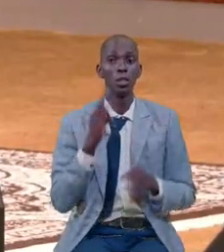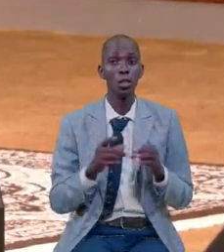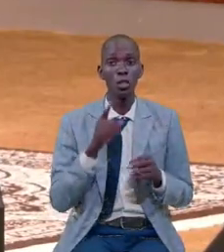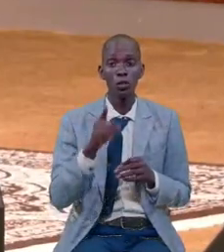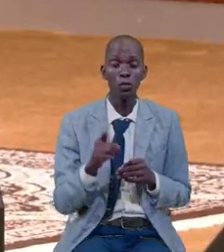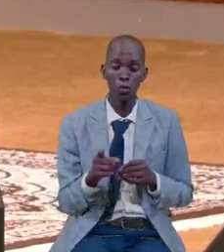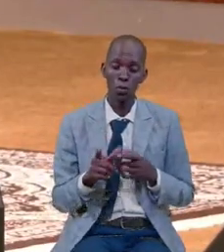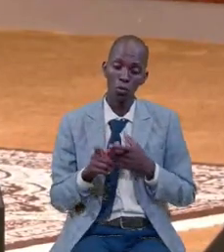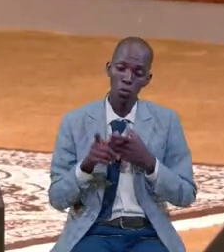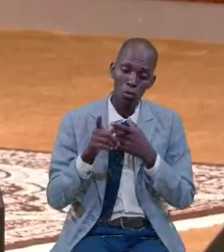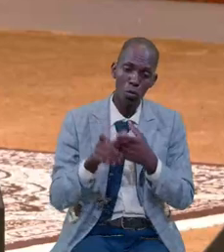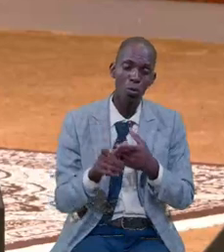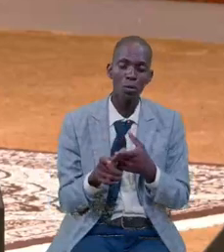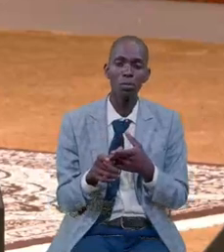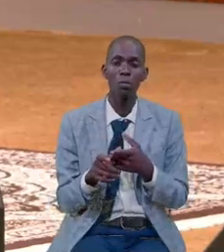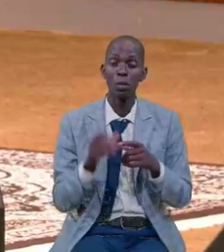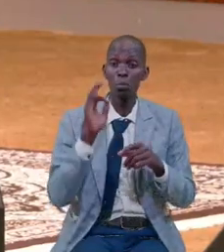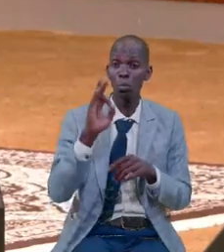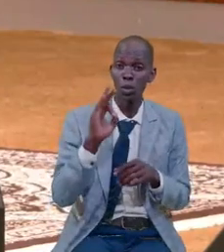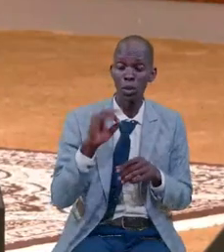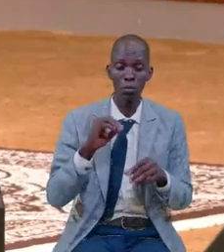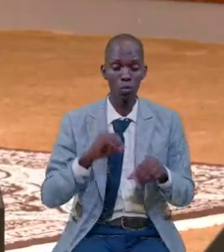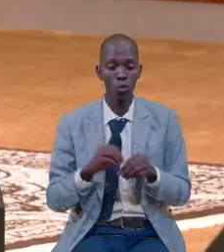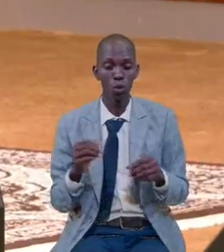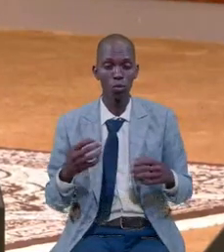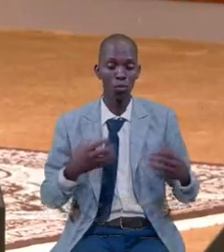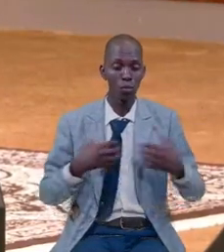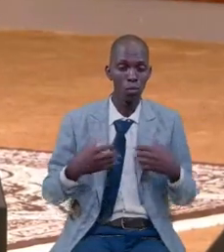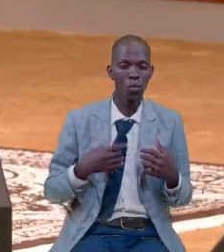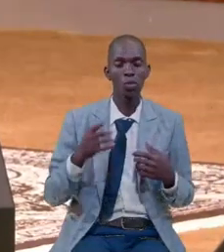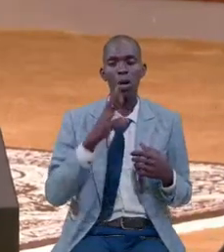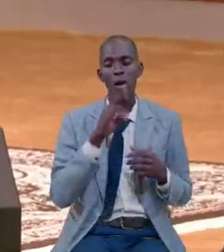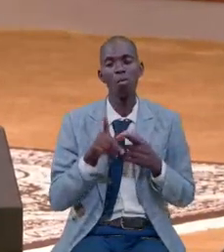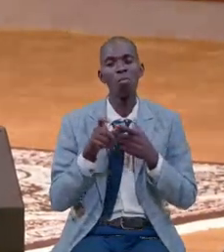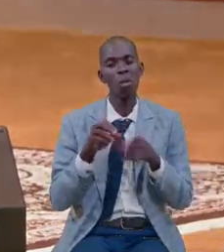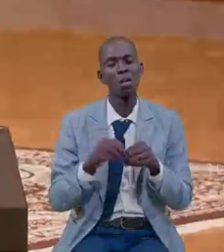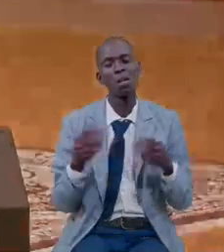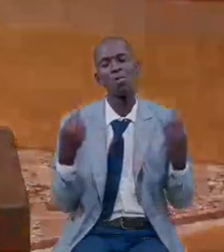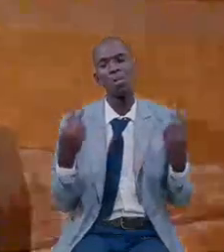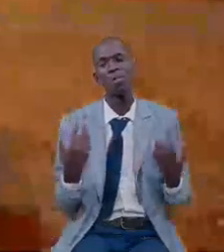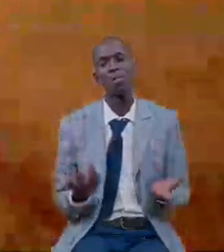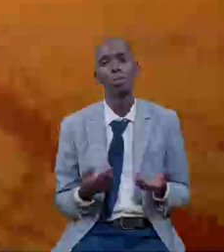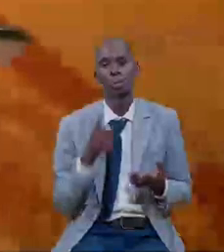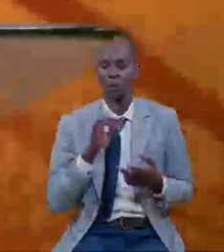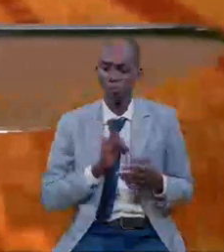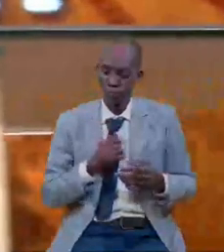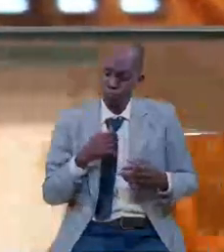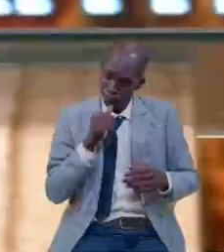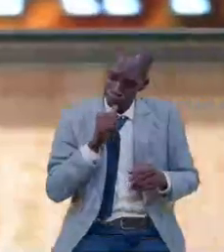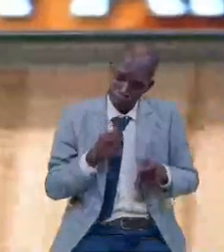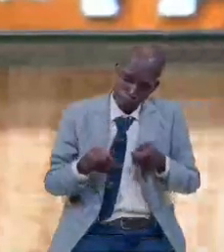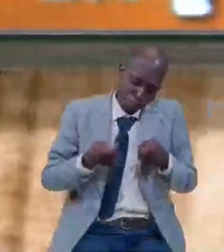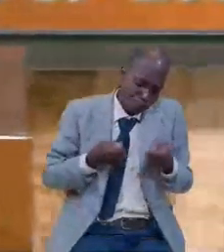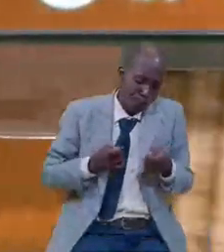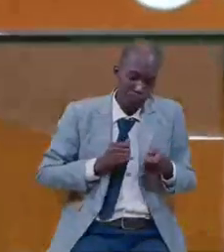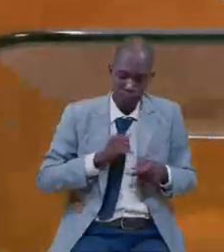vain. Si vous querellez, si vous faites, vous portez des plaintes, je le fais,